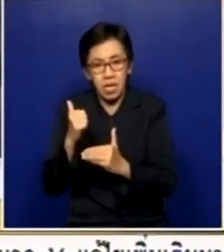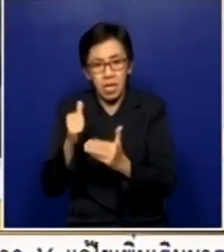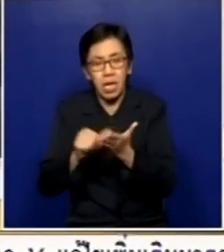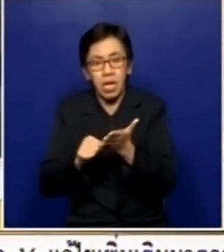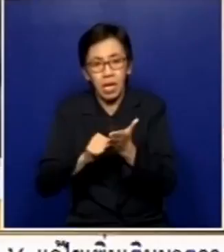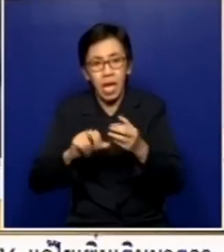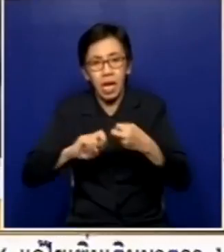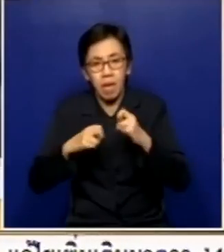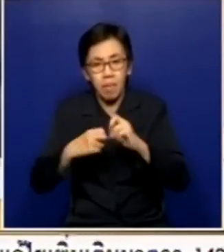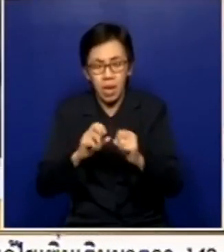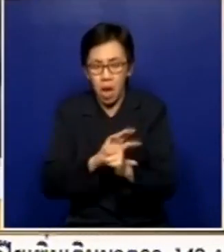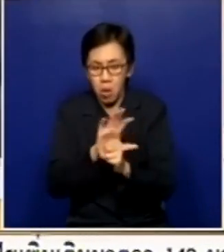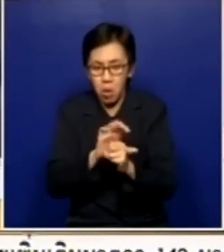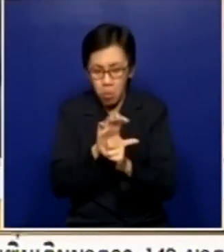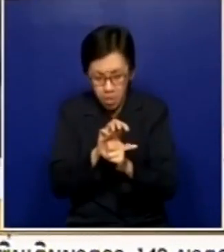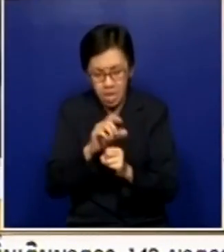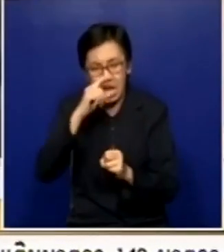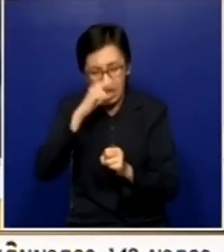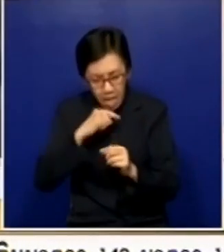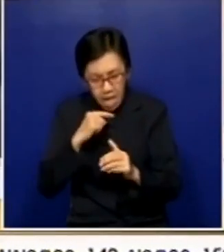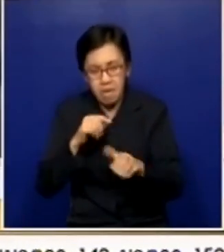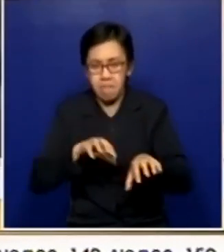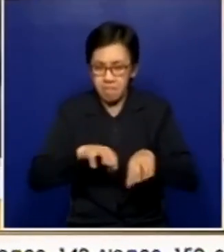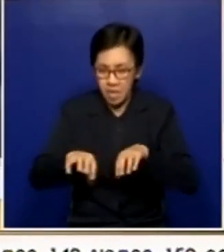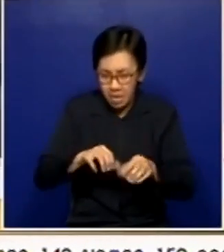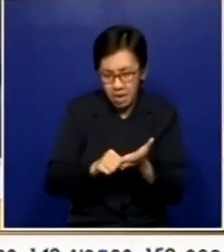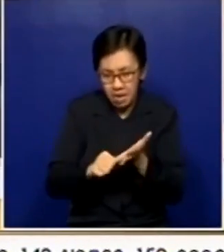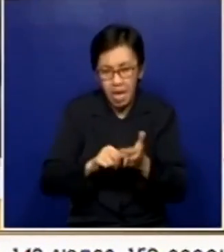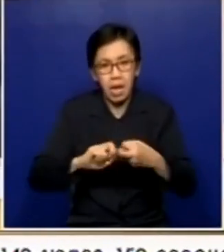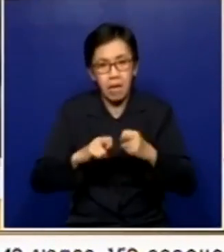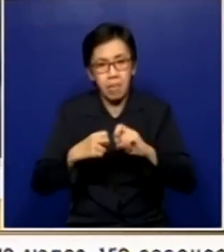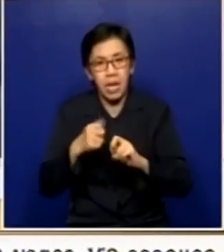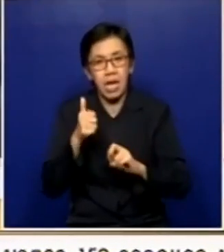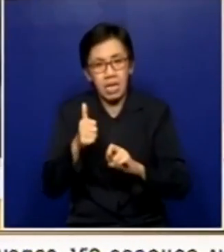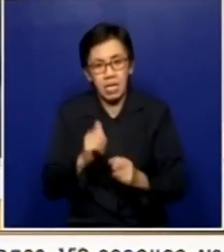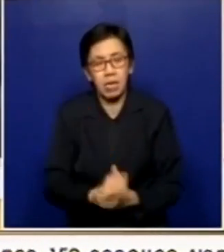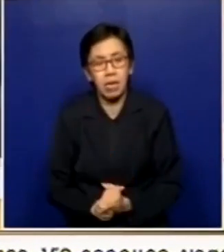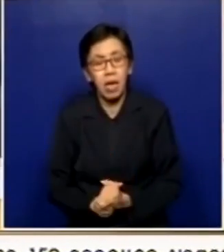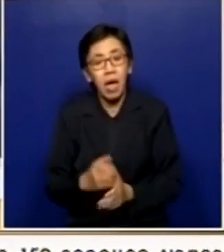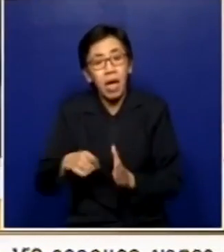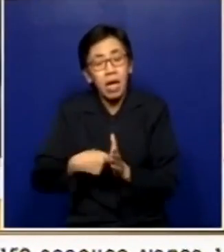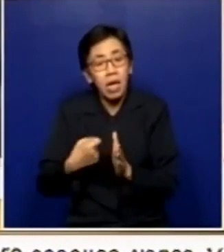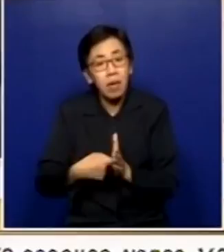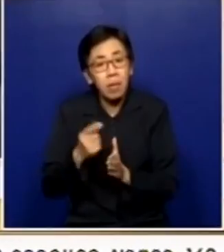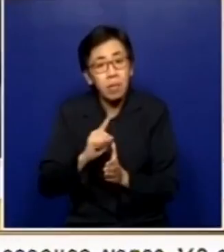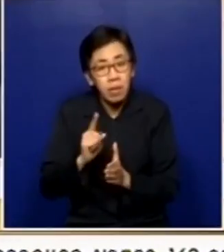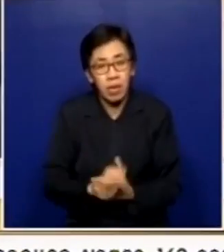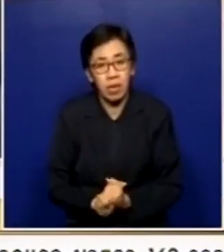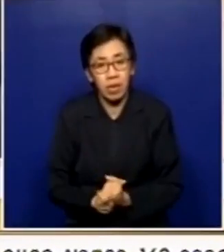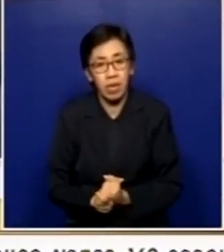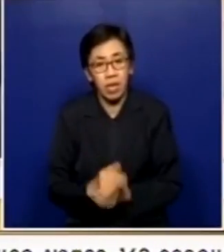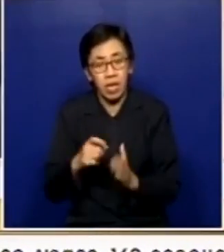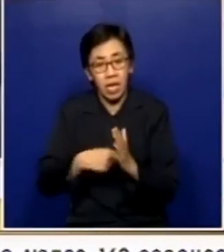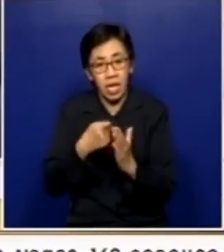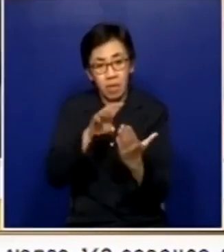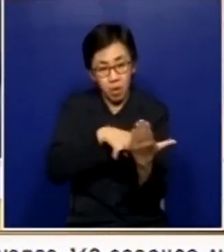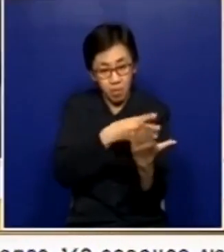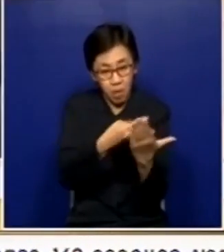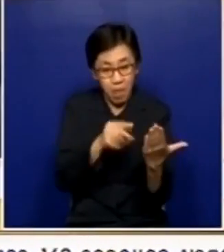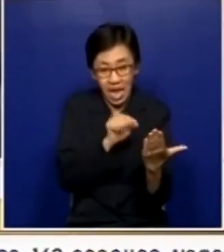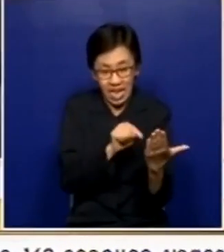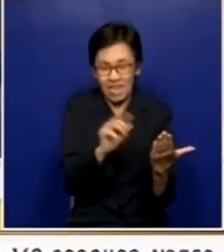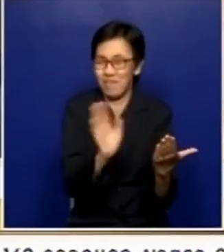ไขปัญหากูผิดแค่ก็ไม่ได้คิดว่าเป็นเพราะว่าแผนพัฒนาประเทศ